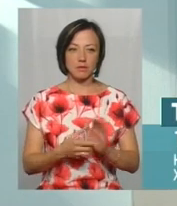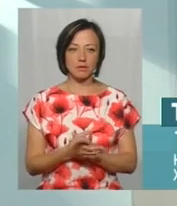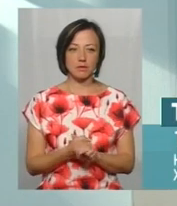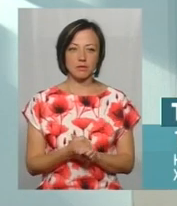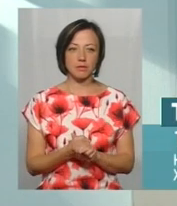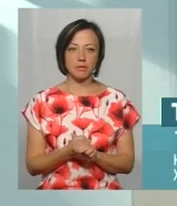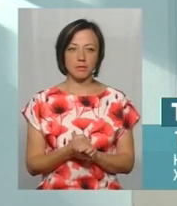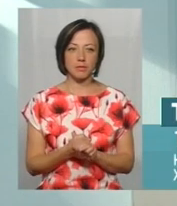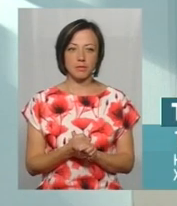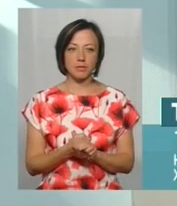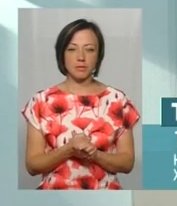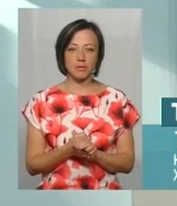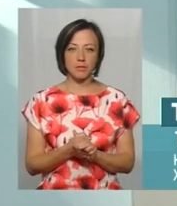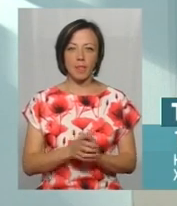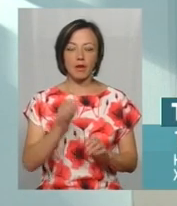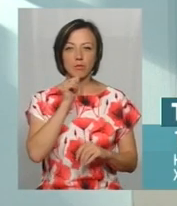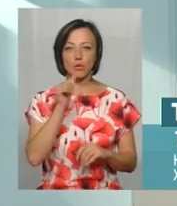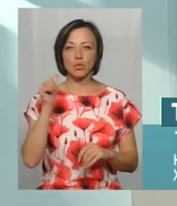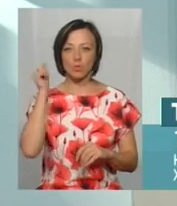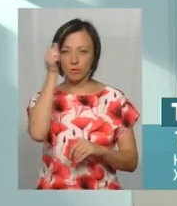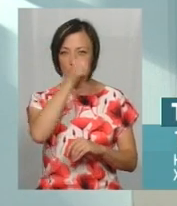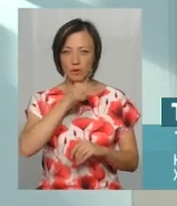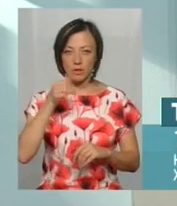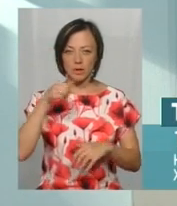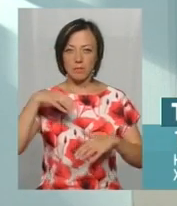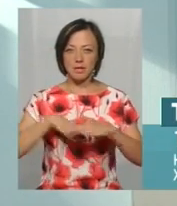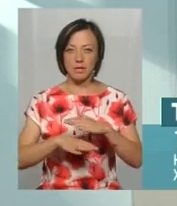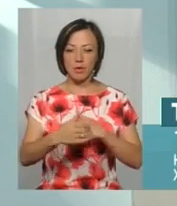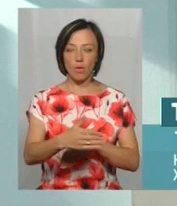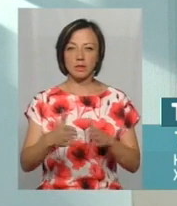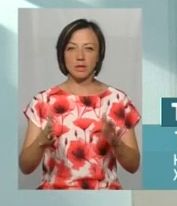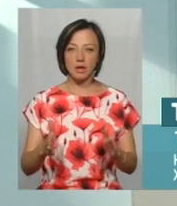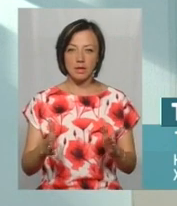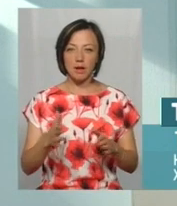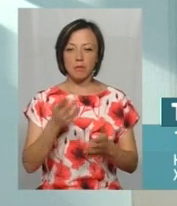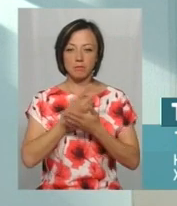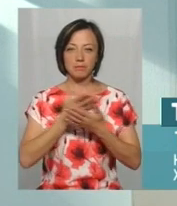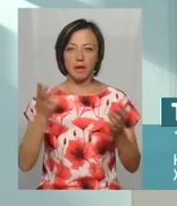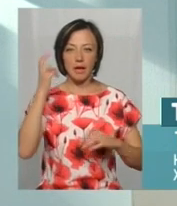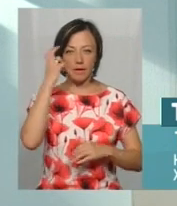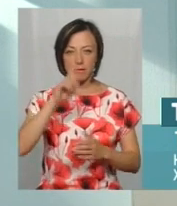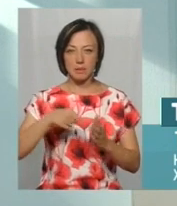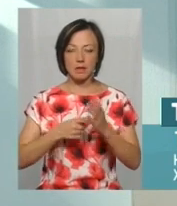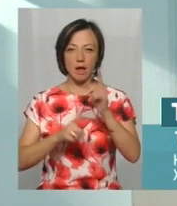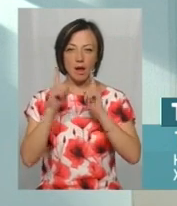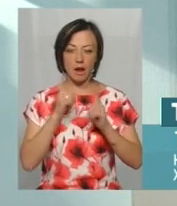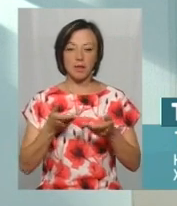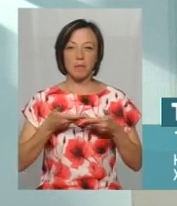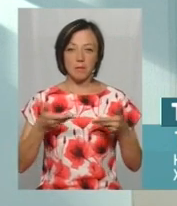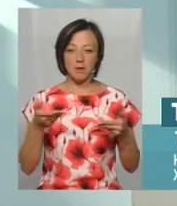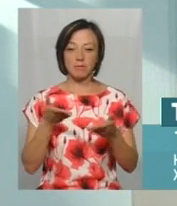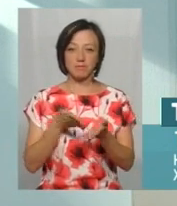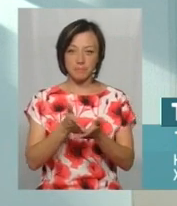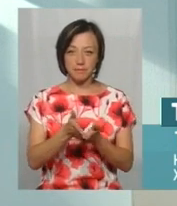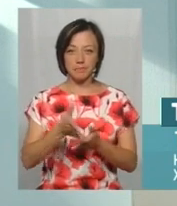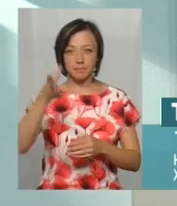підземні контейнери запрезентувала Київська міська рада. Ну, ми і пішли тим шляхом вивчення